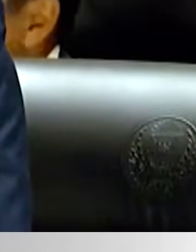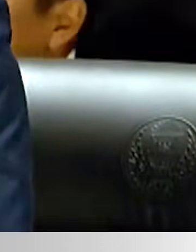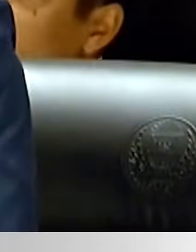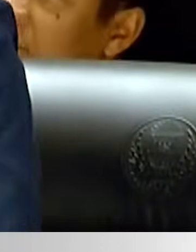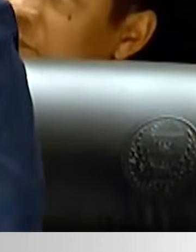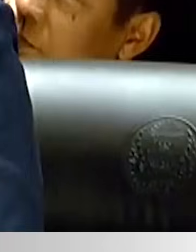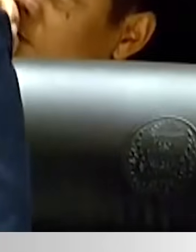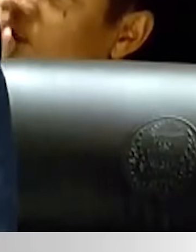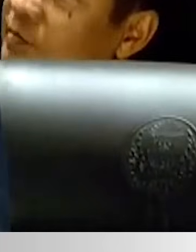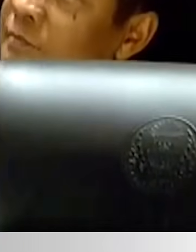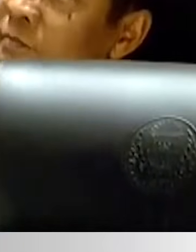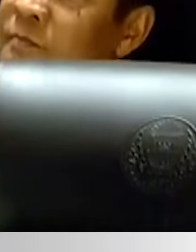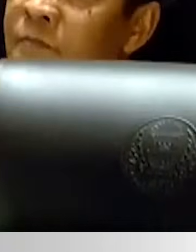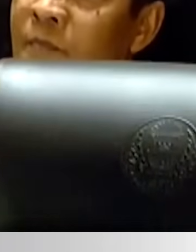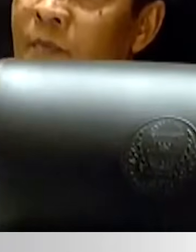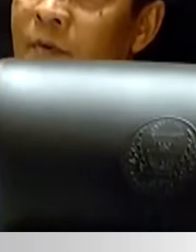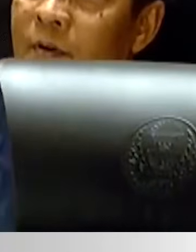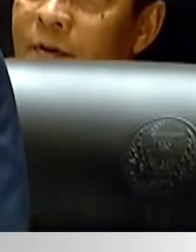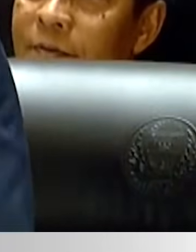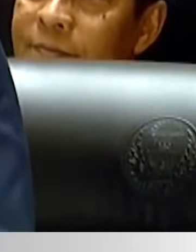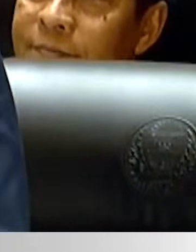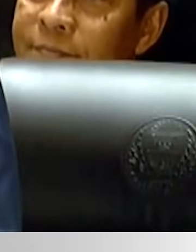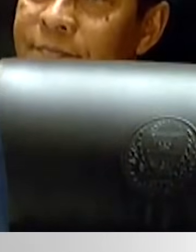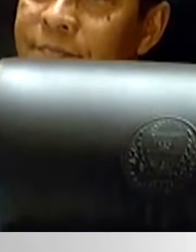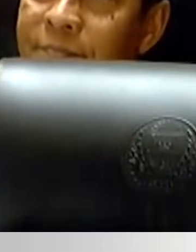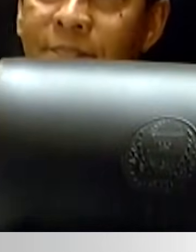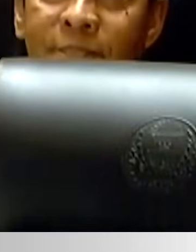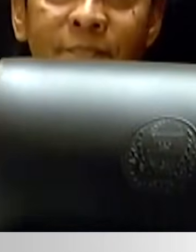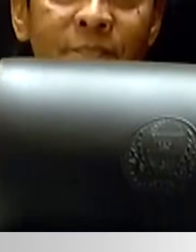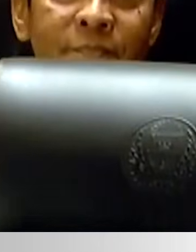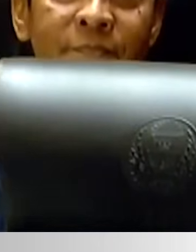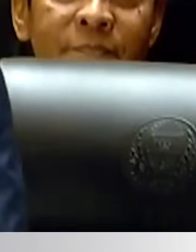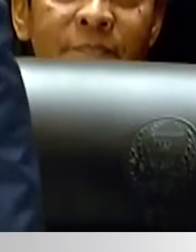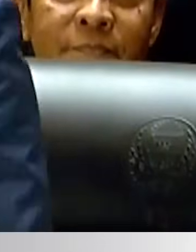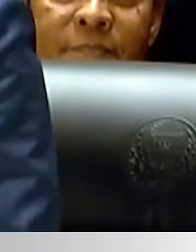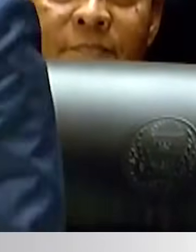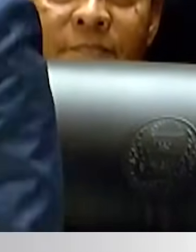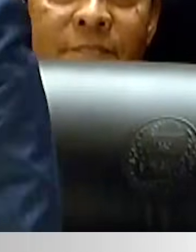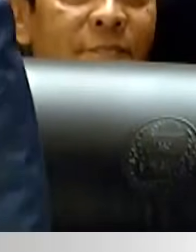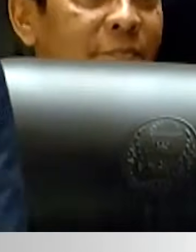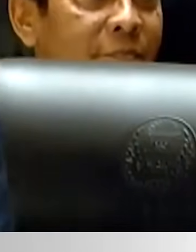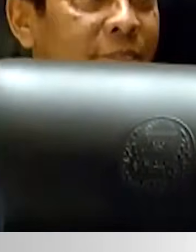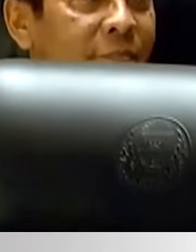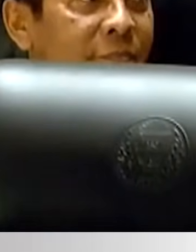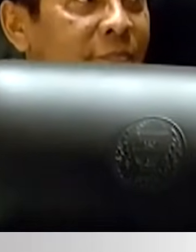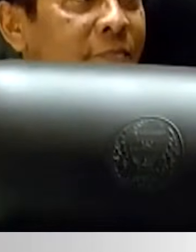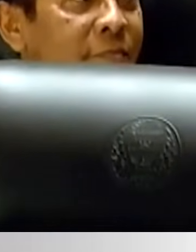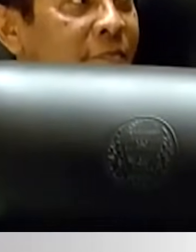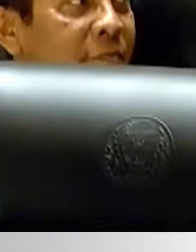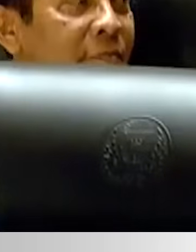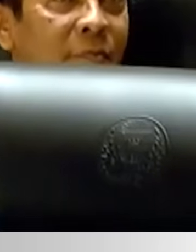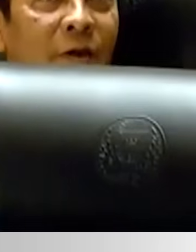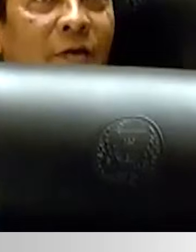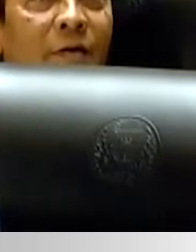ายค้านเคยชิงชังงบกลางบอกจะเอาออกไปให้ได้พอเป็นรัฐบาลกลับไม่เอาออกกลับยิ่งเพิ่มขึ้นงบประมาณไม่ตอบโจทย์วิกฤตประเทศขณ